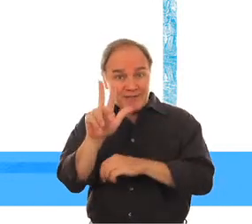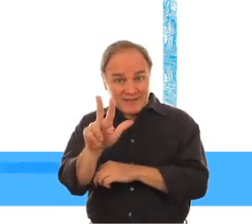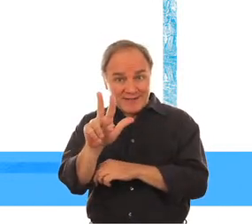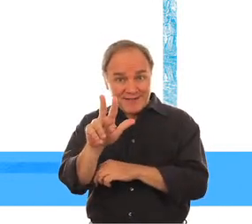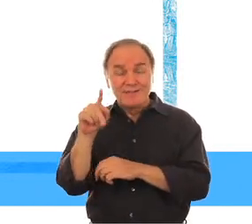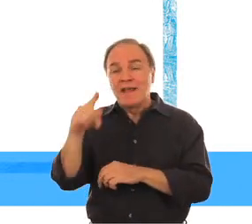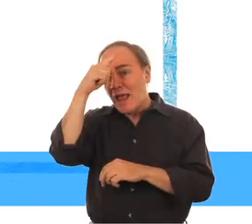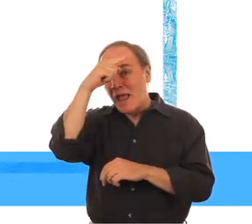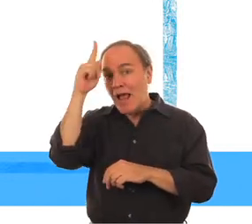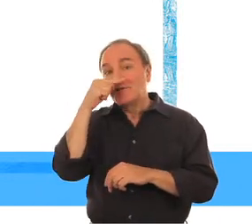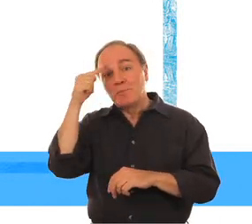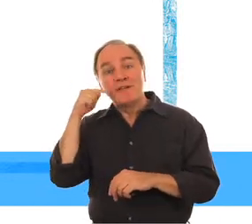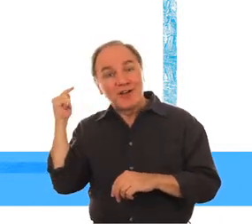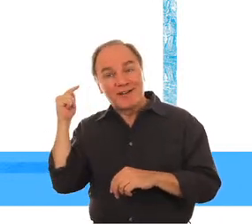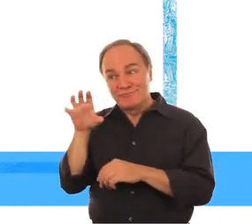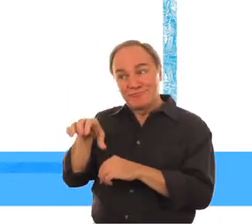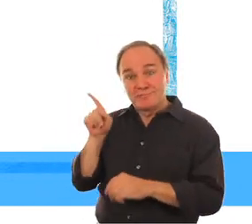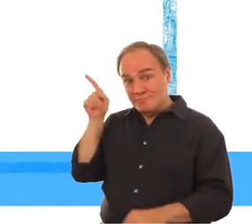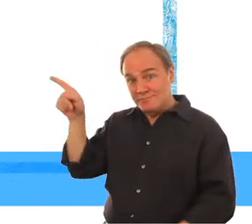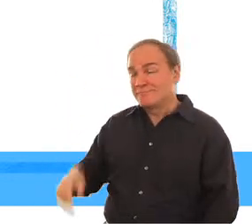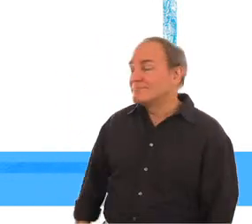ans, Azerbaïdjan.